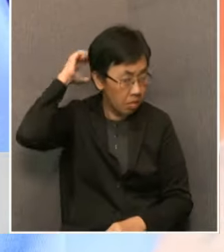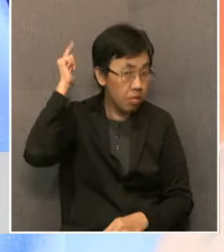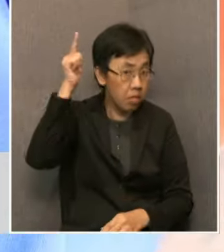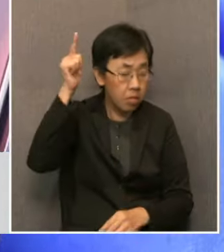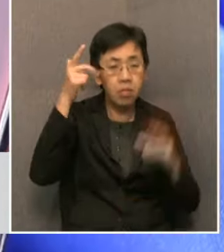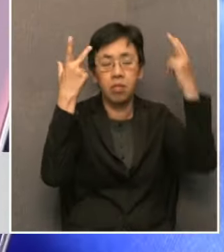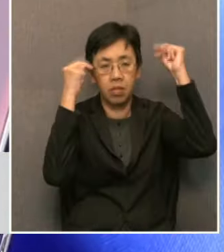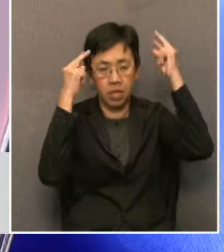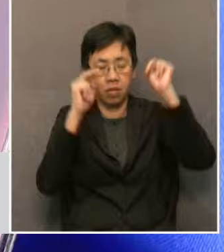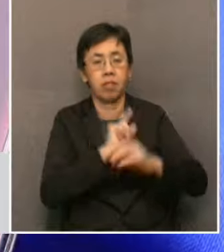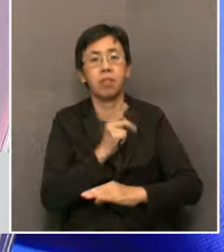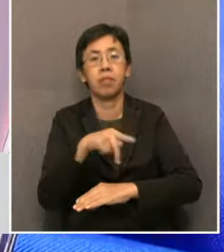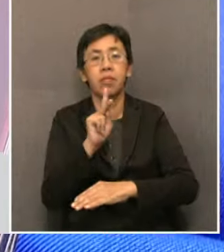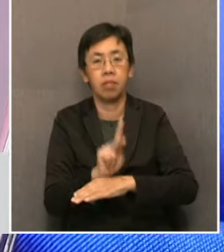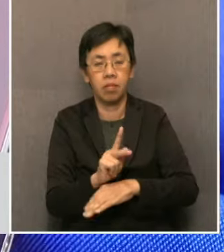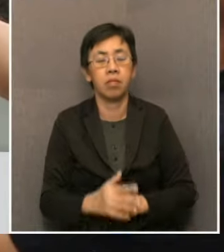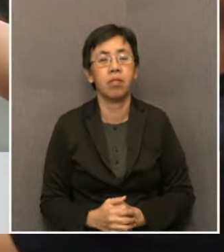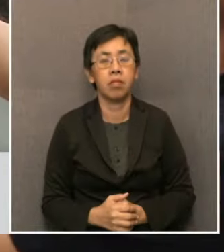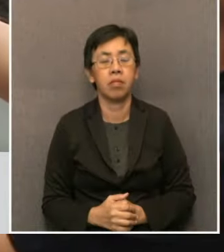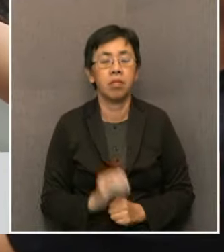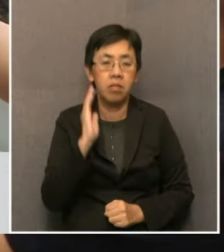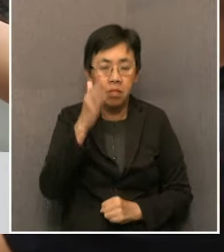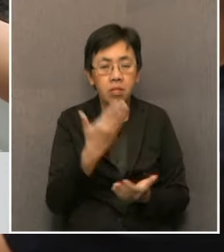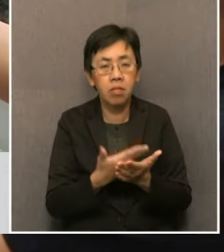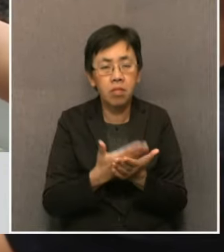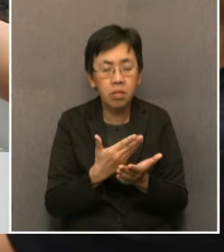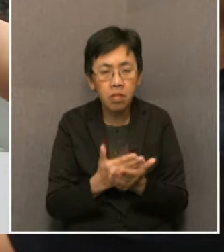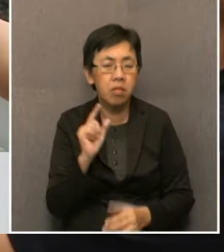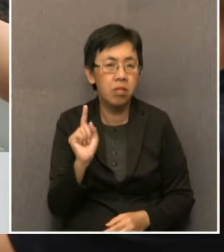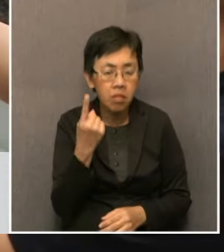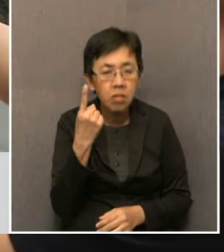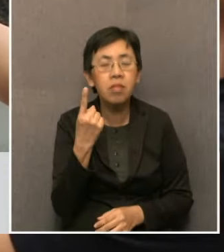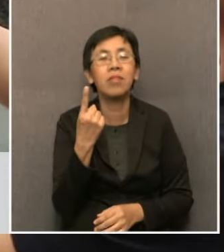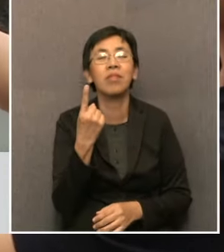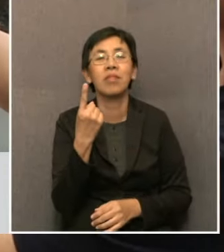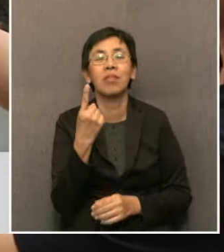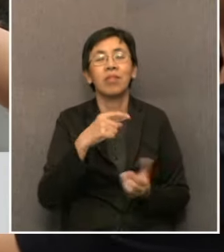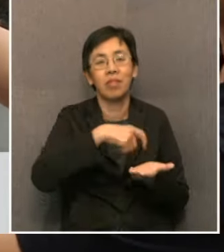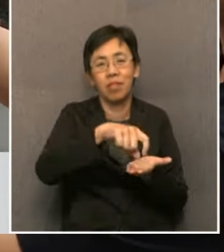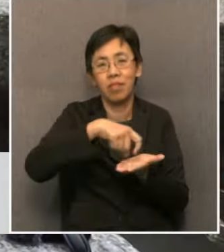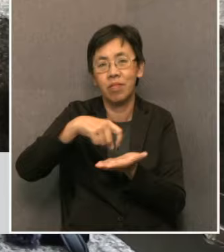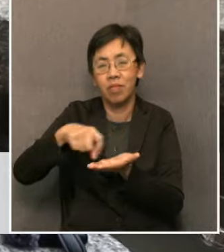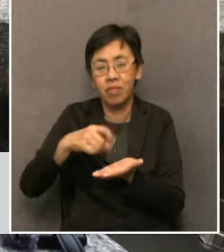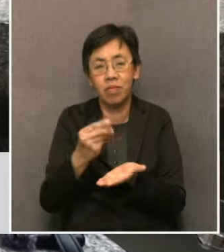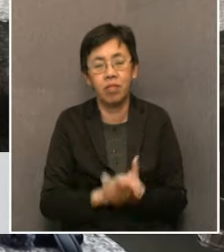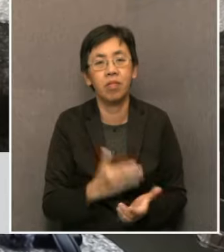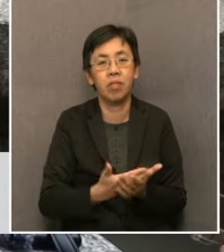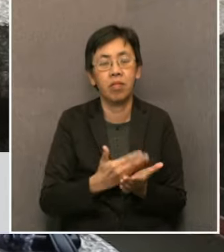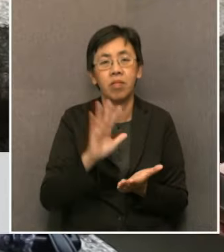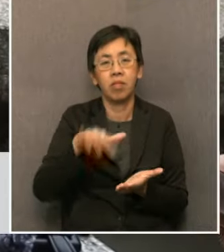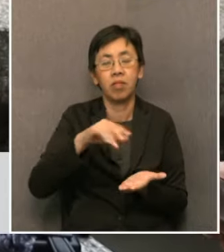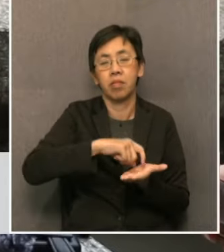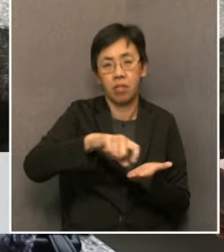ัินายกรธมนตรีเป็ประทานและจะกลับมาแจกเงินผ่านระบบ Digital Walletและทยอยโอนเงินคราวละ 5,000 บาท